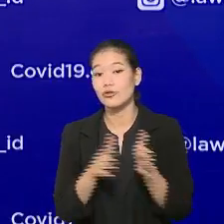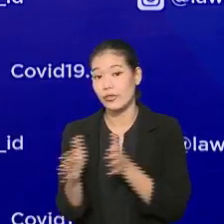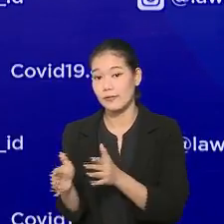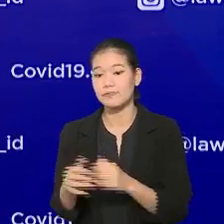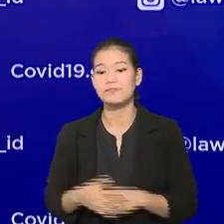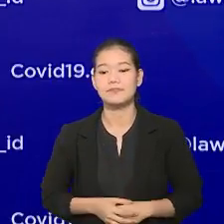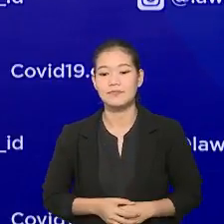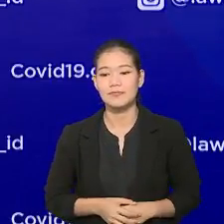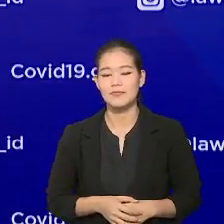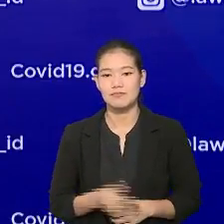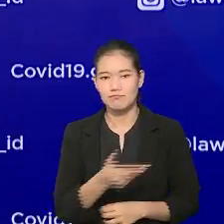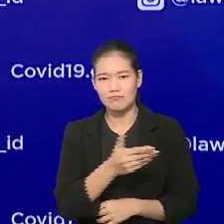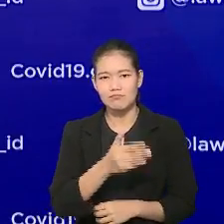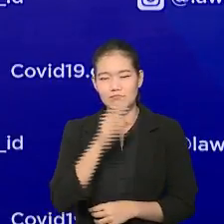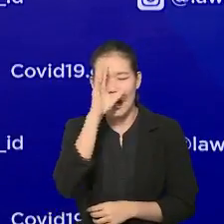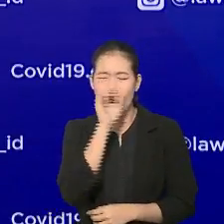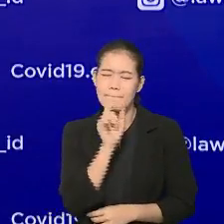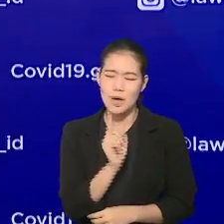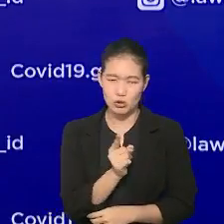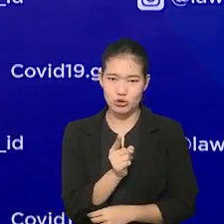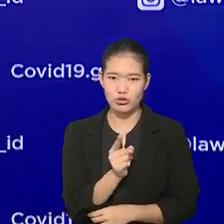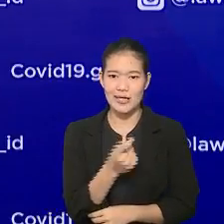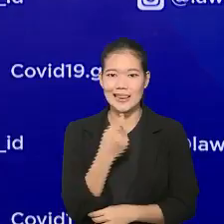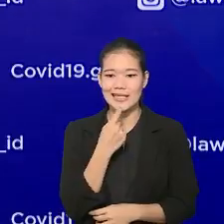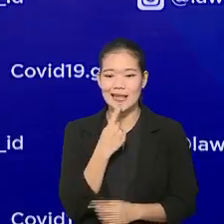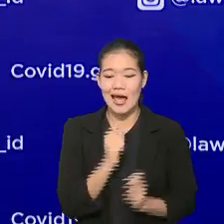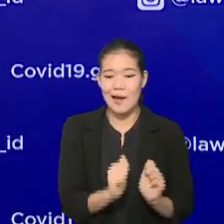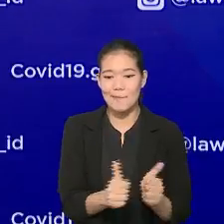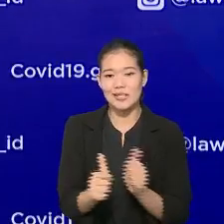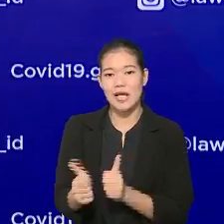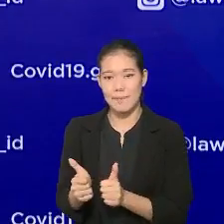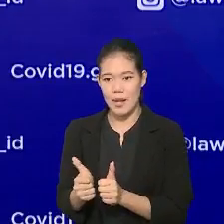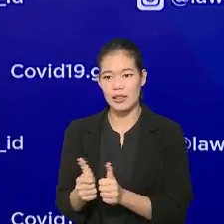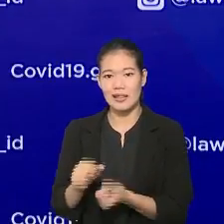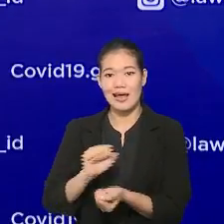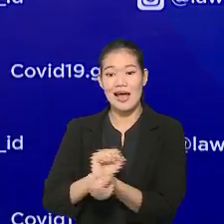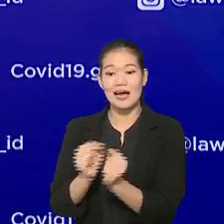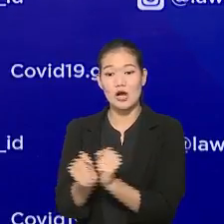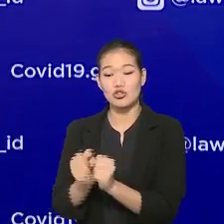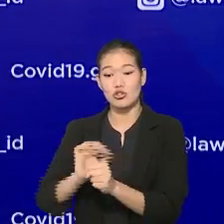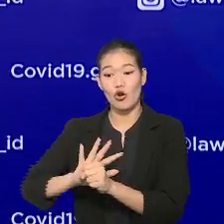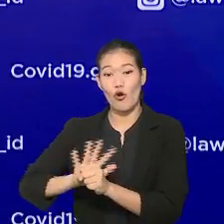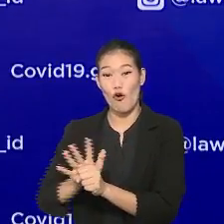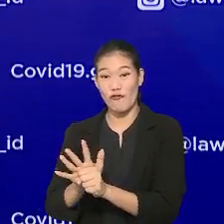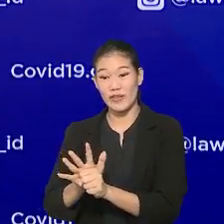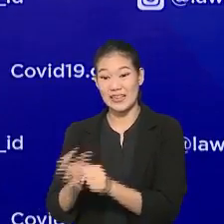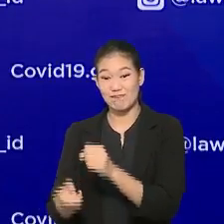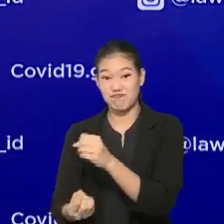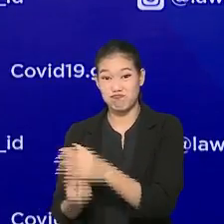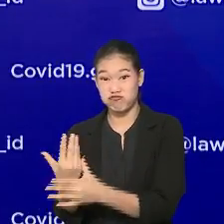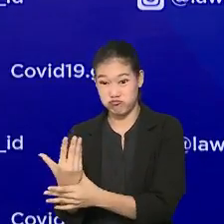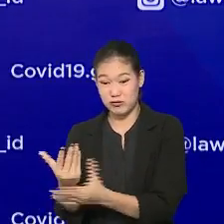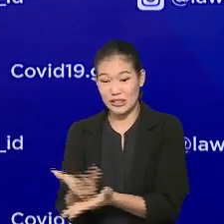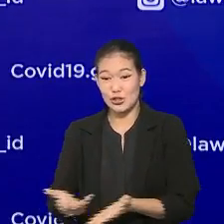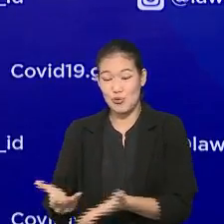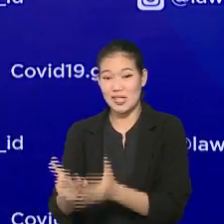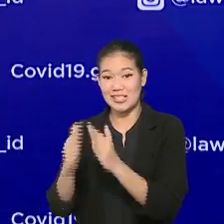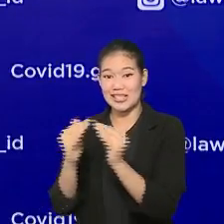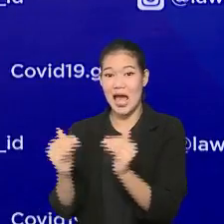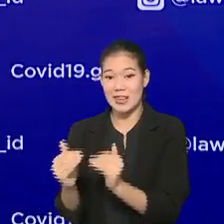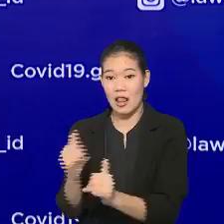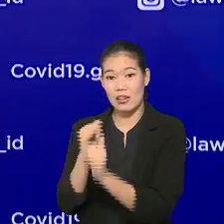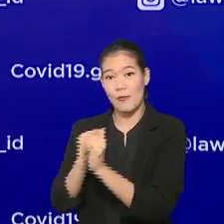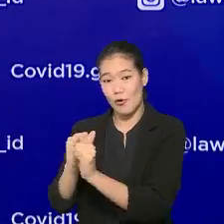Selanjutnya, penting untuk dipahami bahwa antisipasi kenaikan kasus COVID-19 saat periode Nataru dan